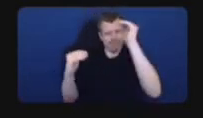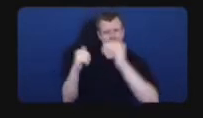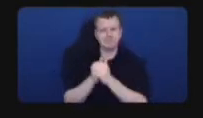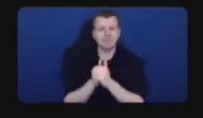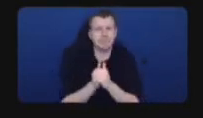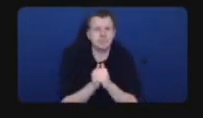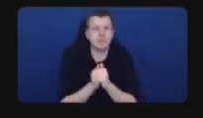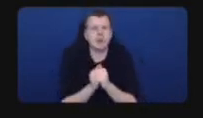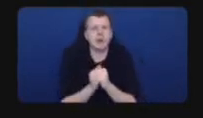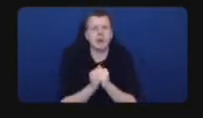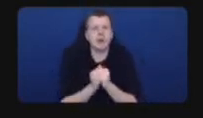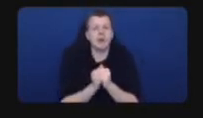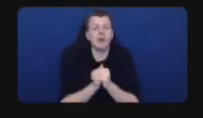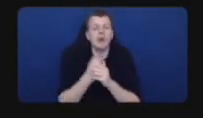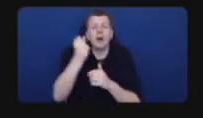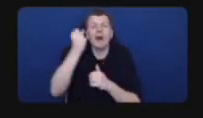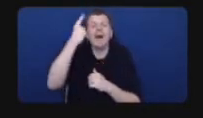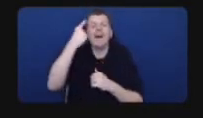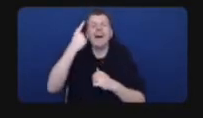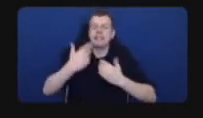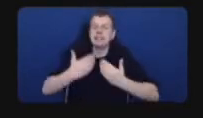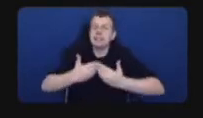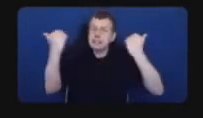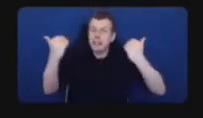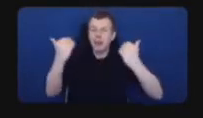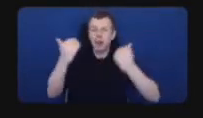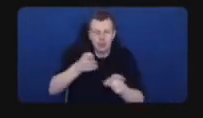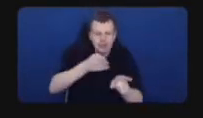是说他们选择不用戴口罩的话，